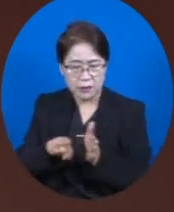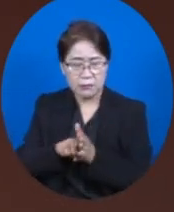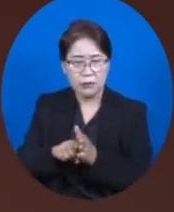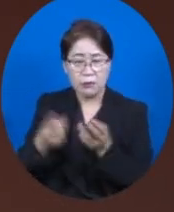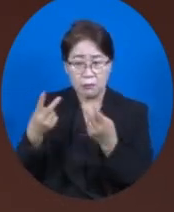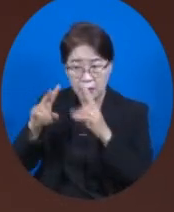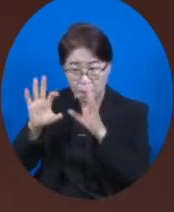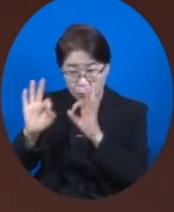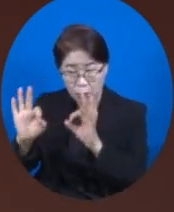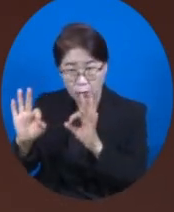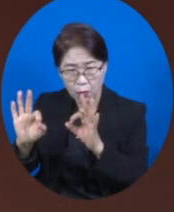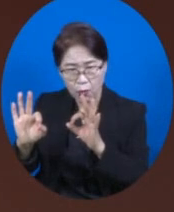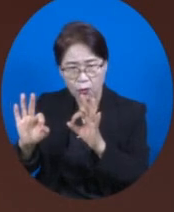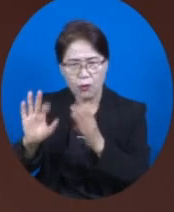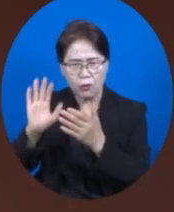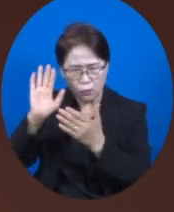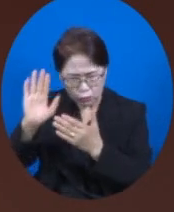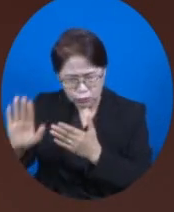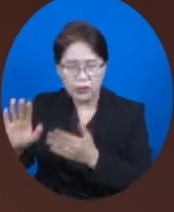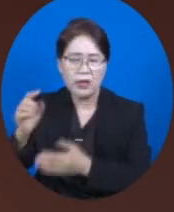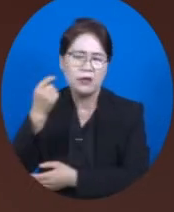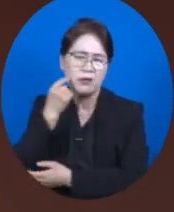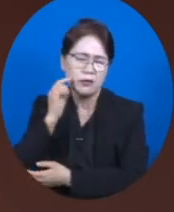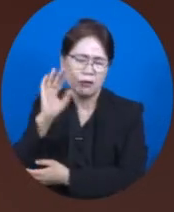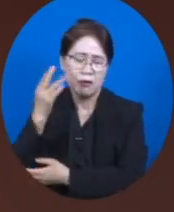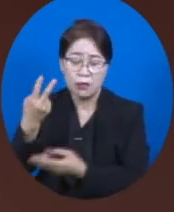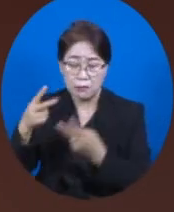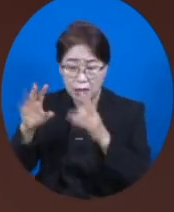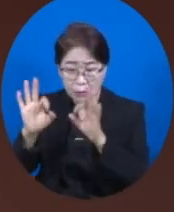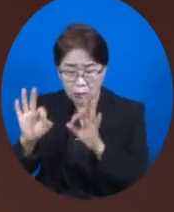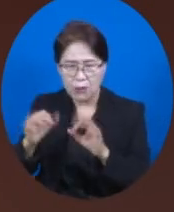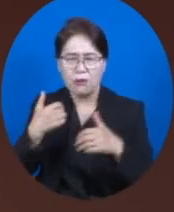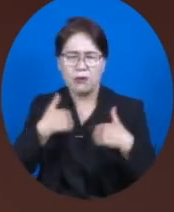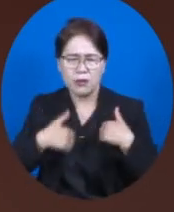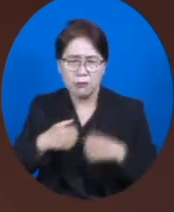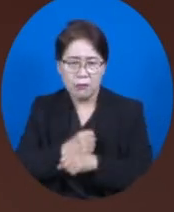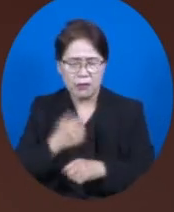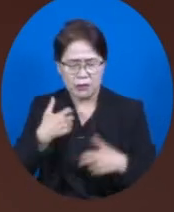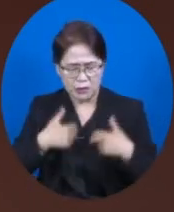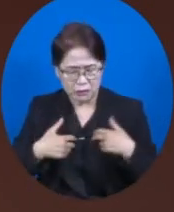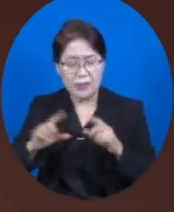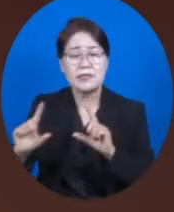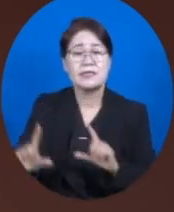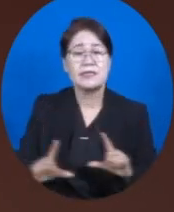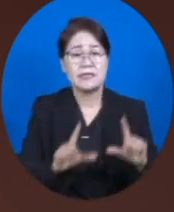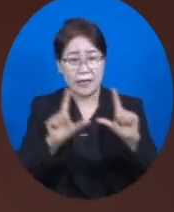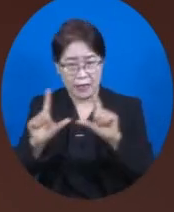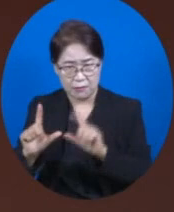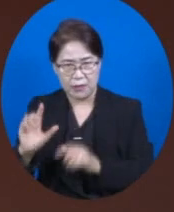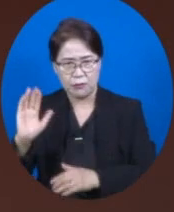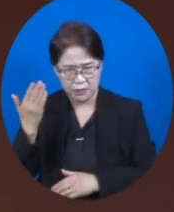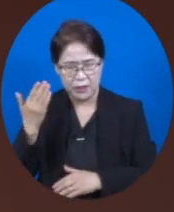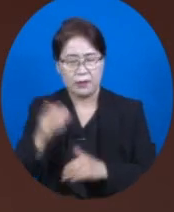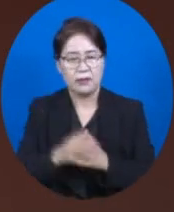바라보고 이후에 영광을 바라보면서 기뻐하고 즐거워하는 자들입니다 그 사람이 바로